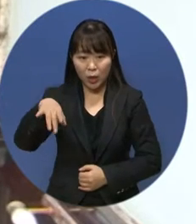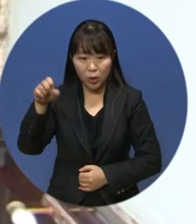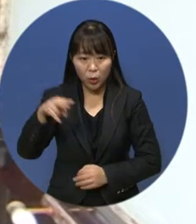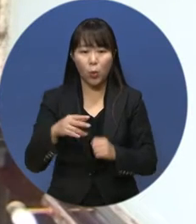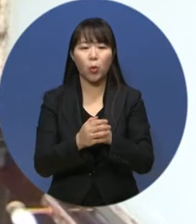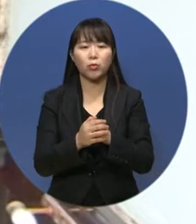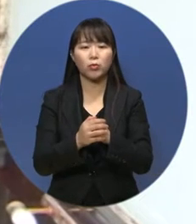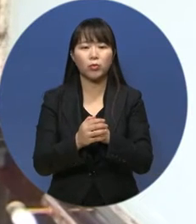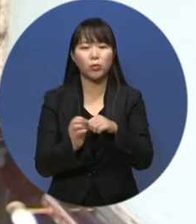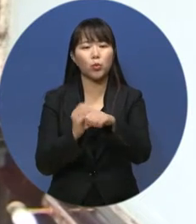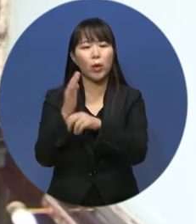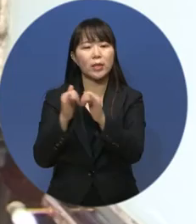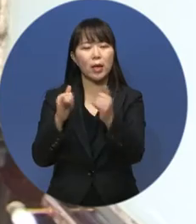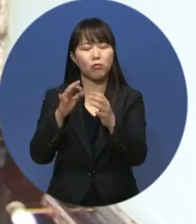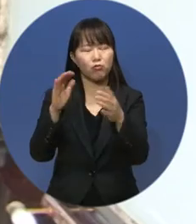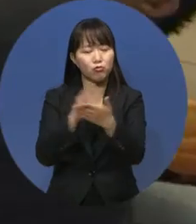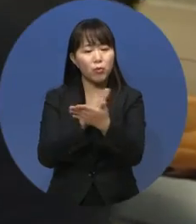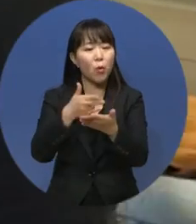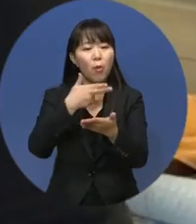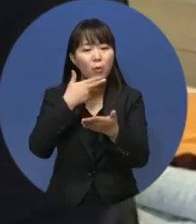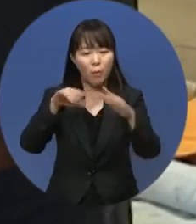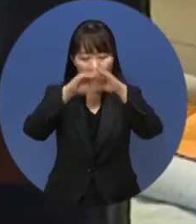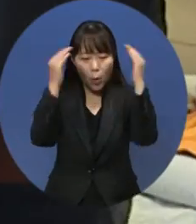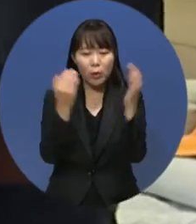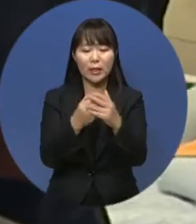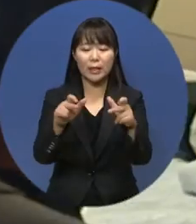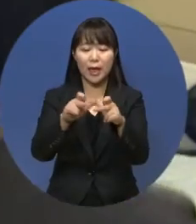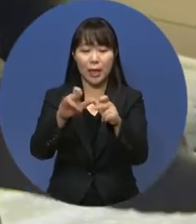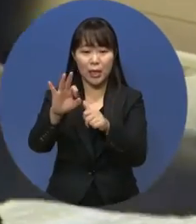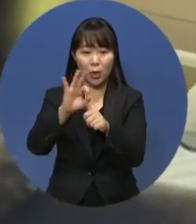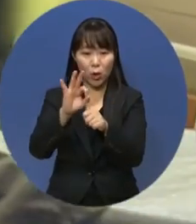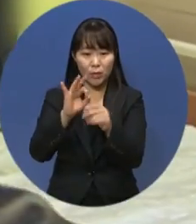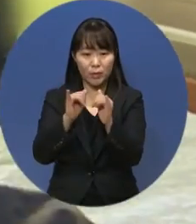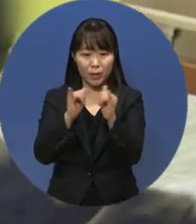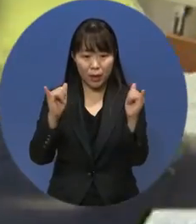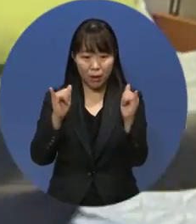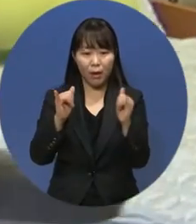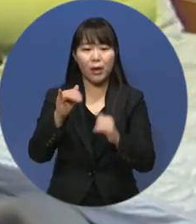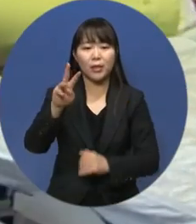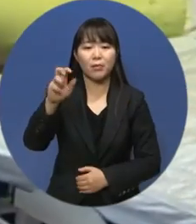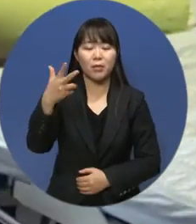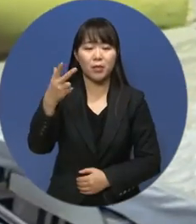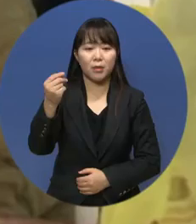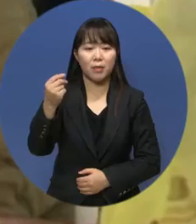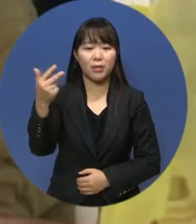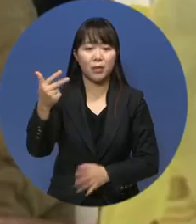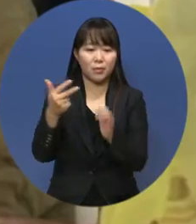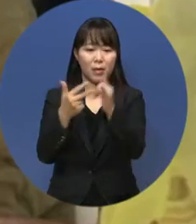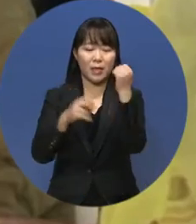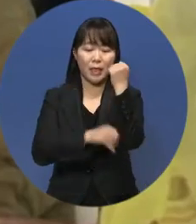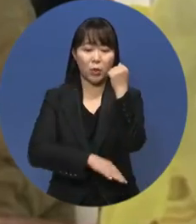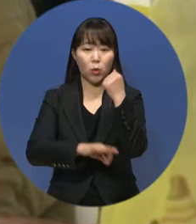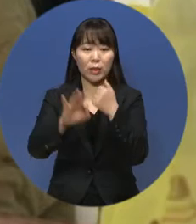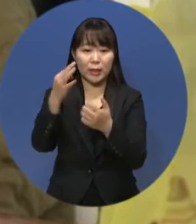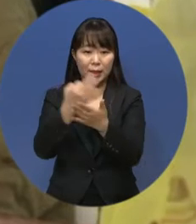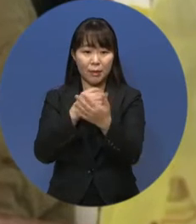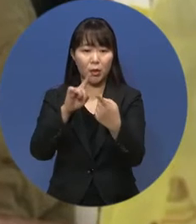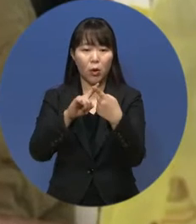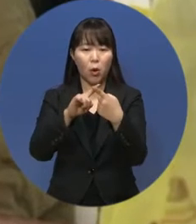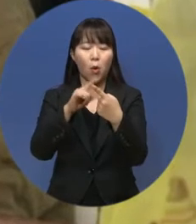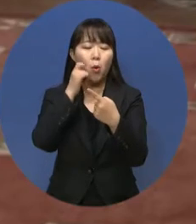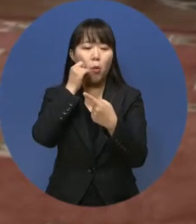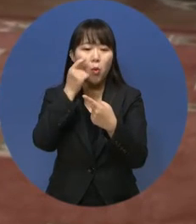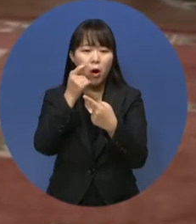차상 2초 가자 9분 없이 모든 장애인 연금 수급자 37만 7천 명이 기초 급여액을 월 최대